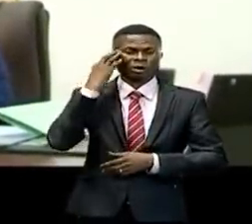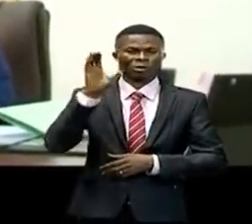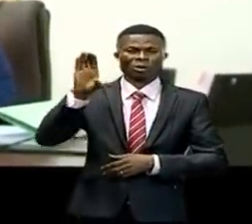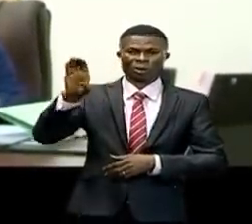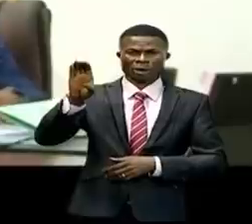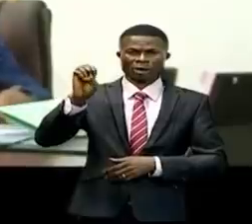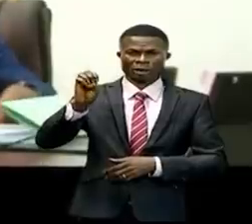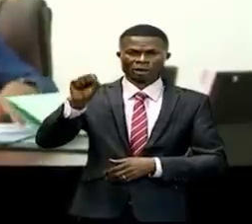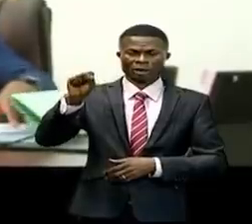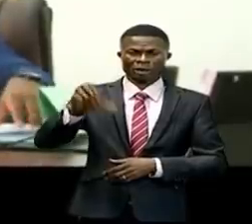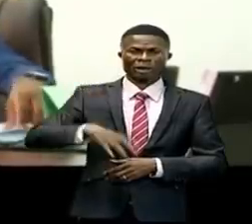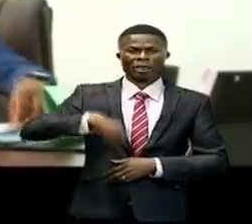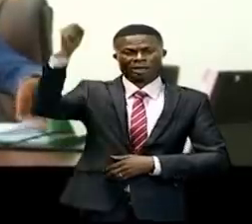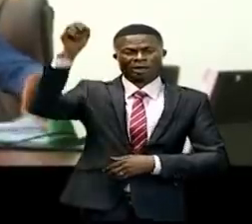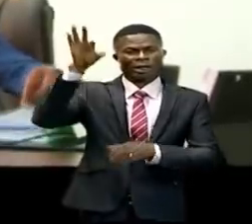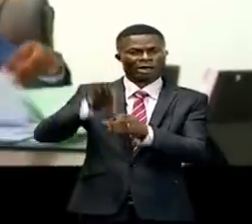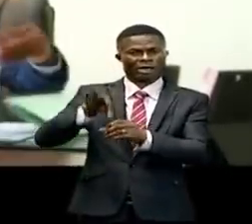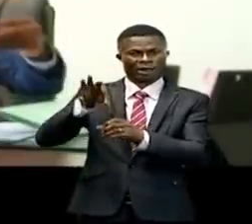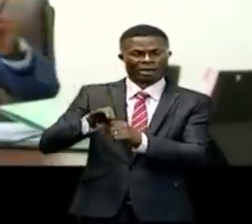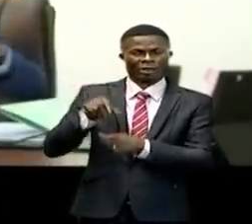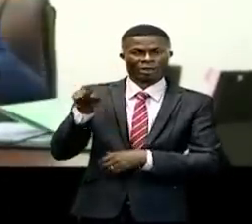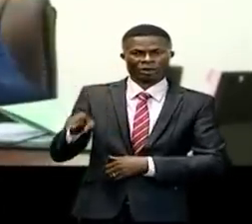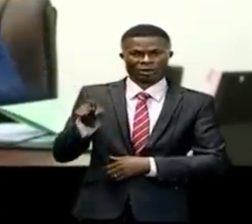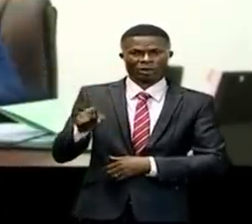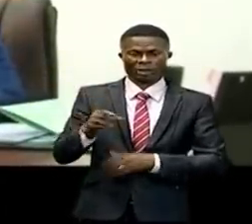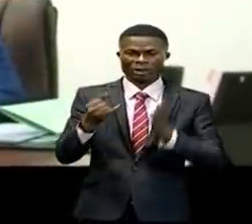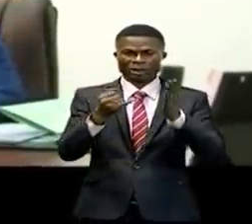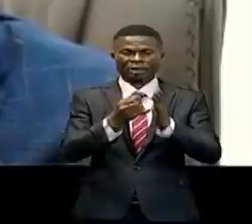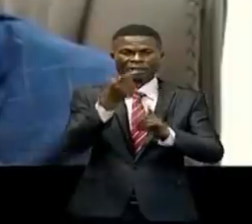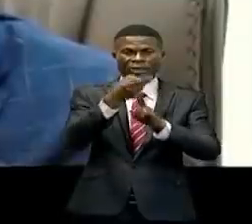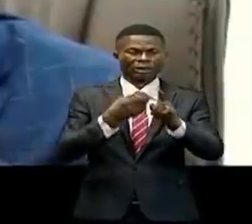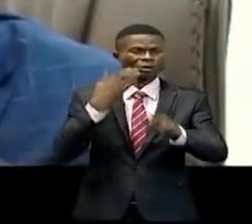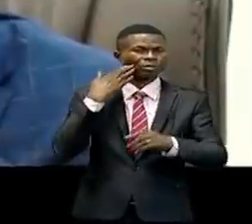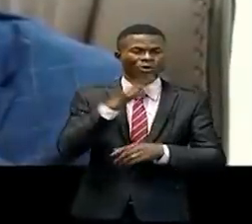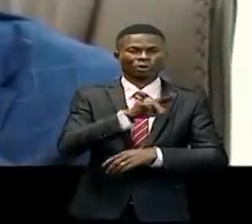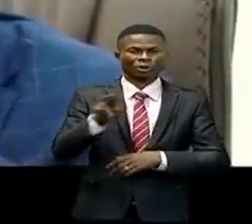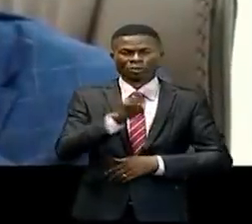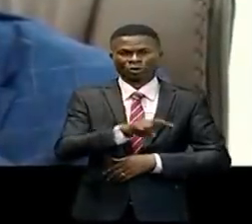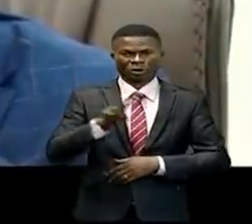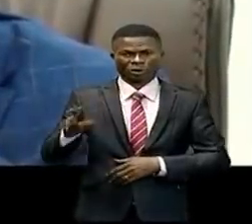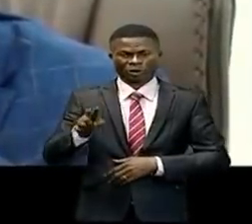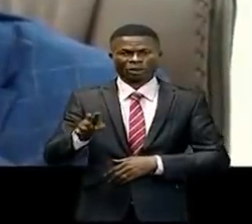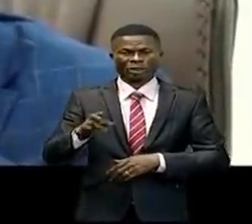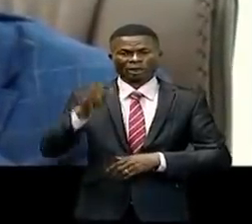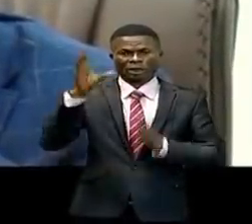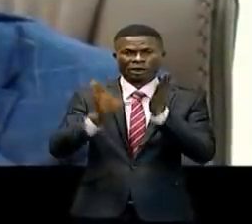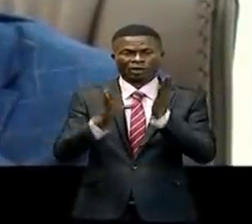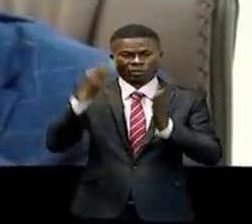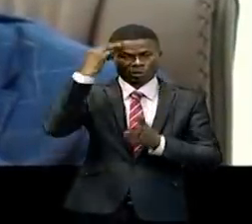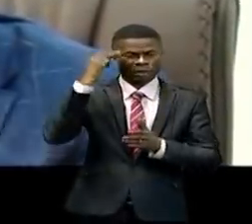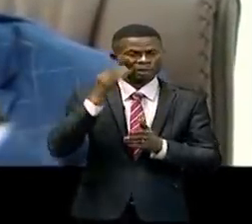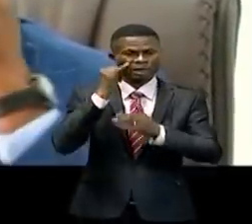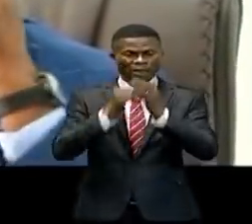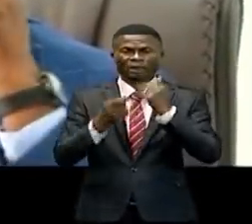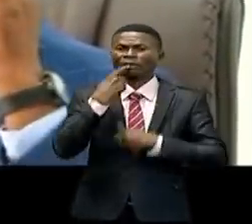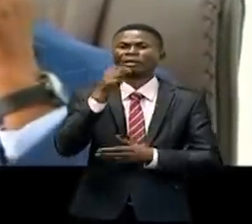gagnant de l'élection organisée dans cette province le 6 mai 2022, a conclu le vice-premier ministre, ministre de